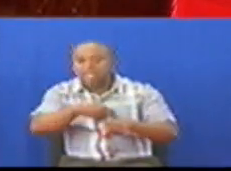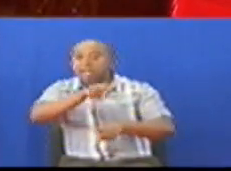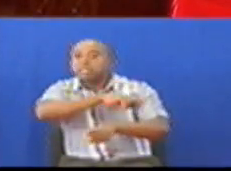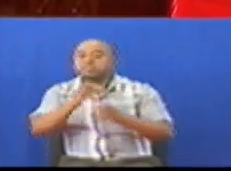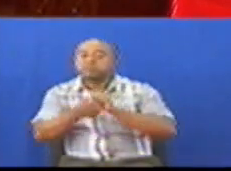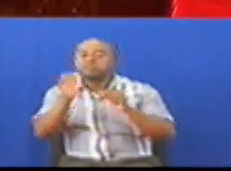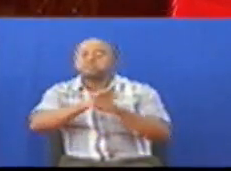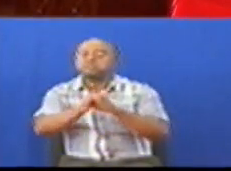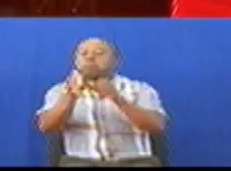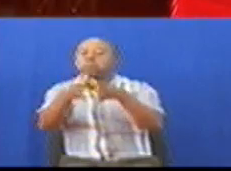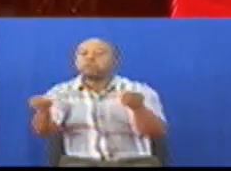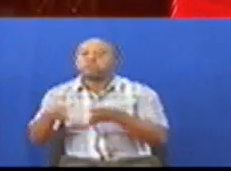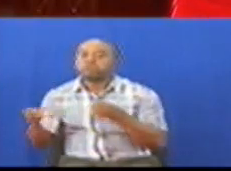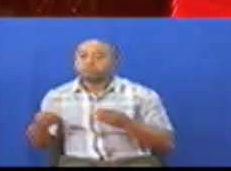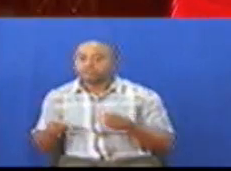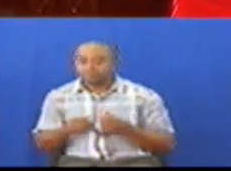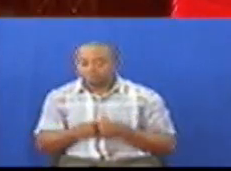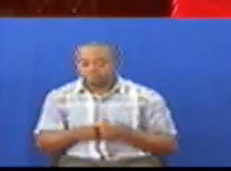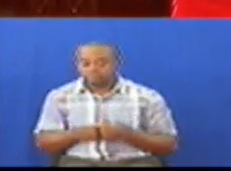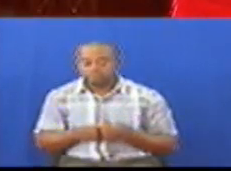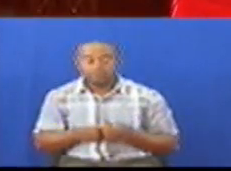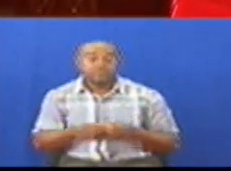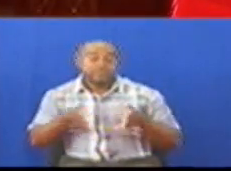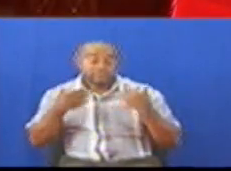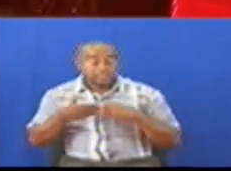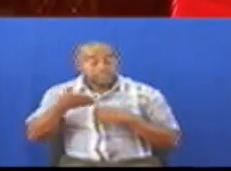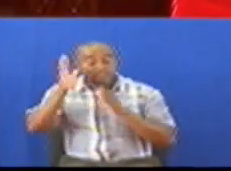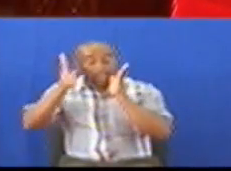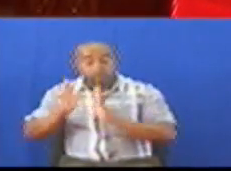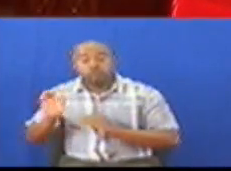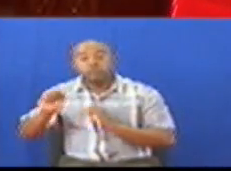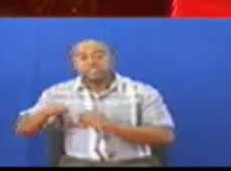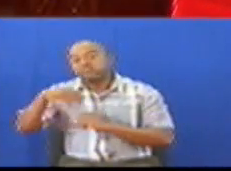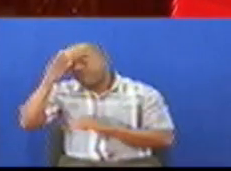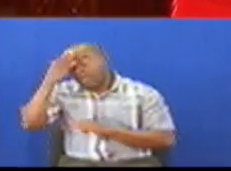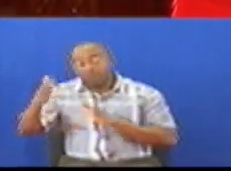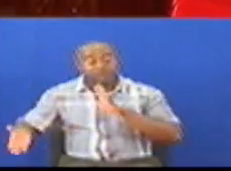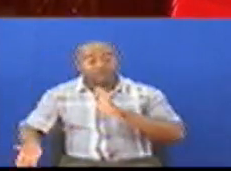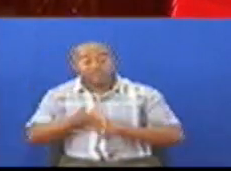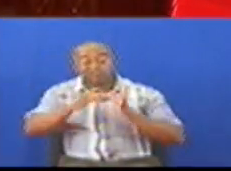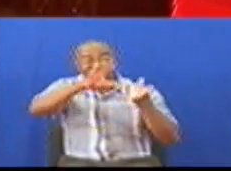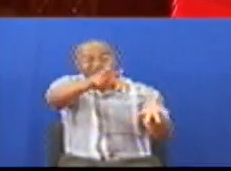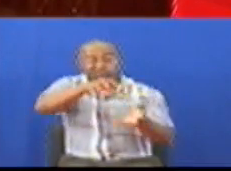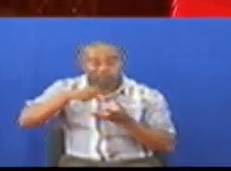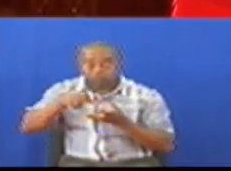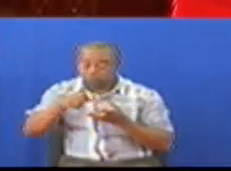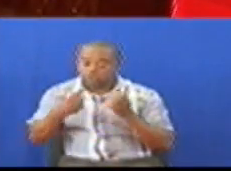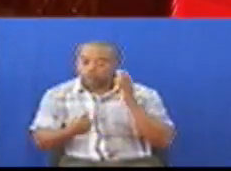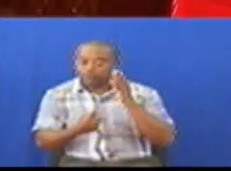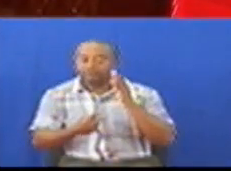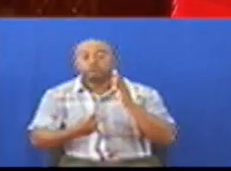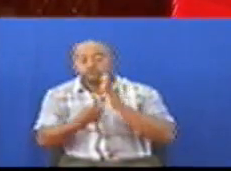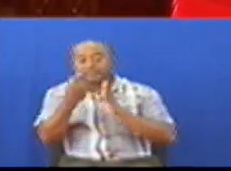Spika, serikali itakuwa ileo kwamba vyanzo vilivyopora kutoka halmashauri ndio vilikuwa vyanzo vikubwa na nguzo imara